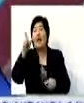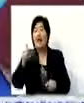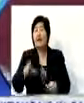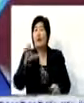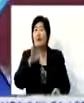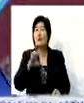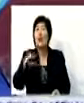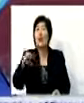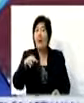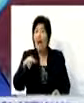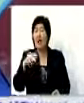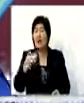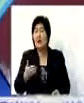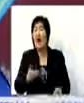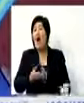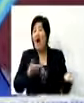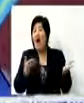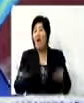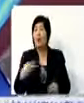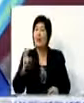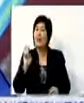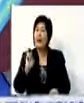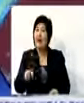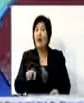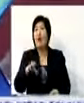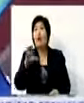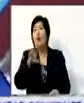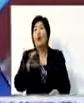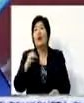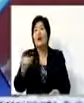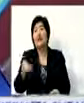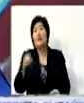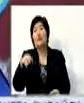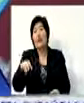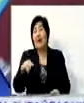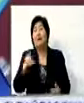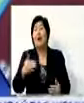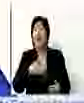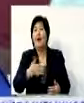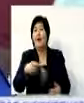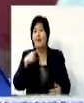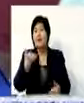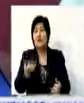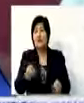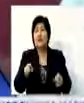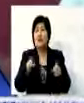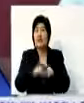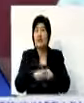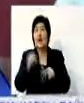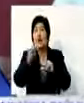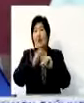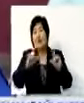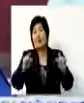Сұлтан Ысқақұлының қабылдауына келдік. Сұлтан Ысқақұлына алғысымды білдіремін. Және де 108-ші орта